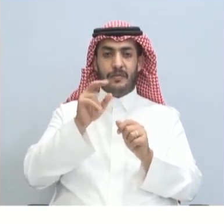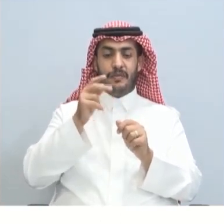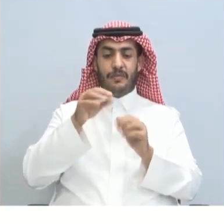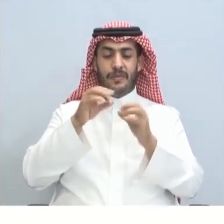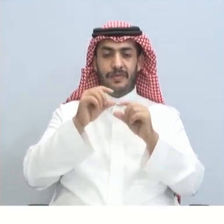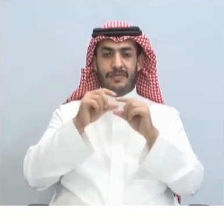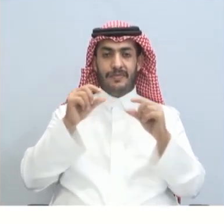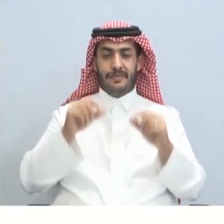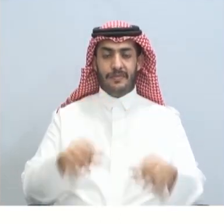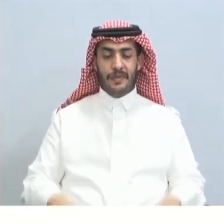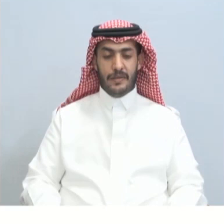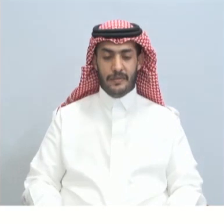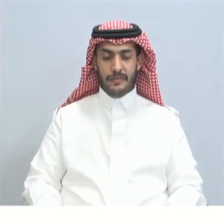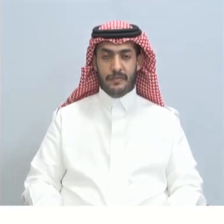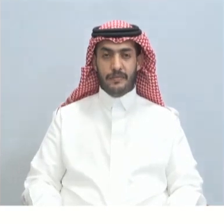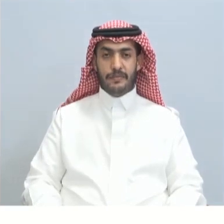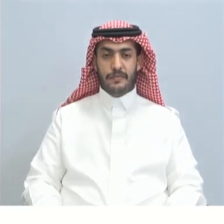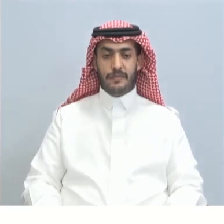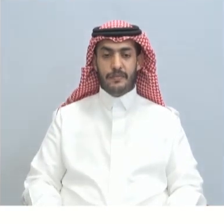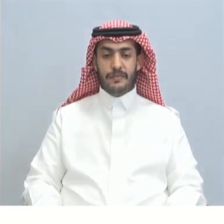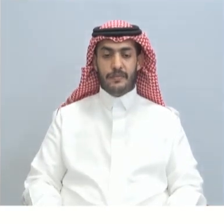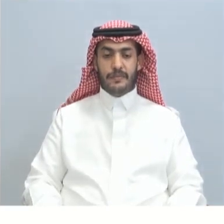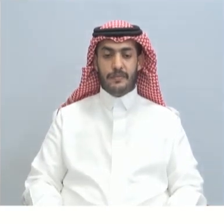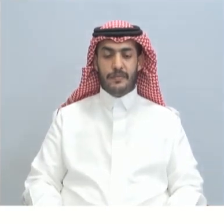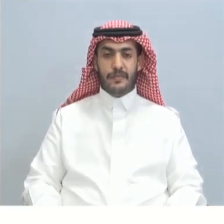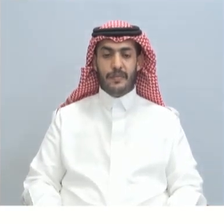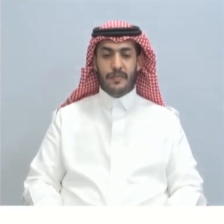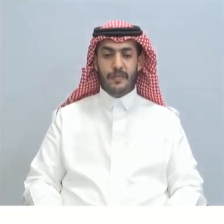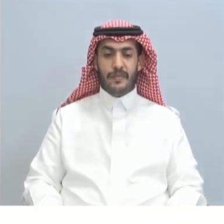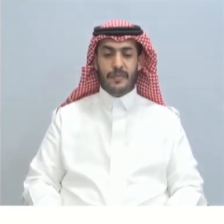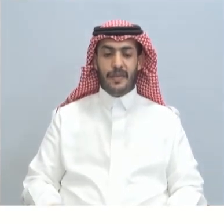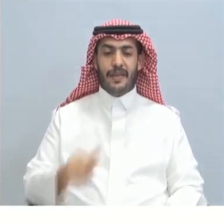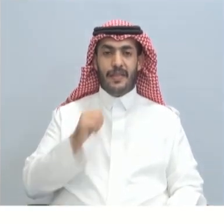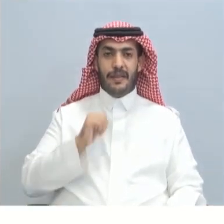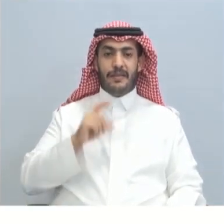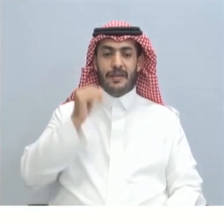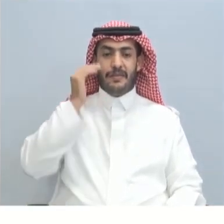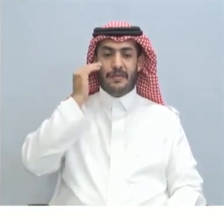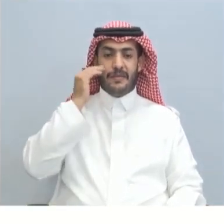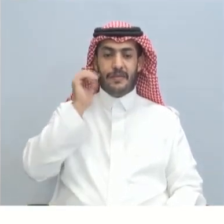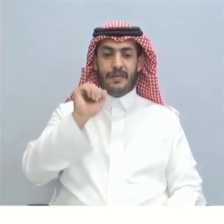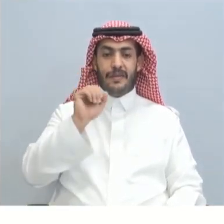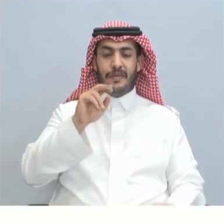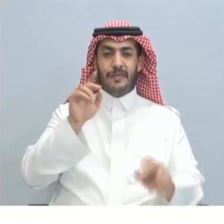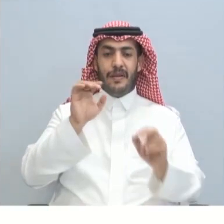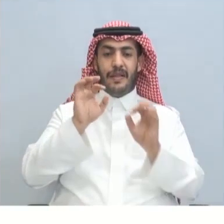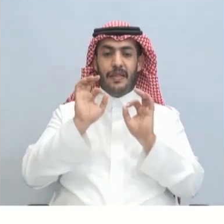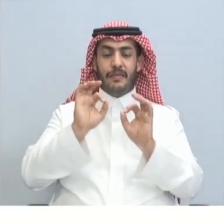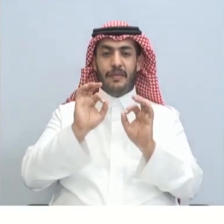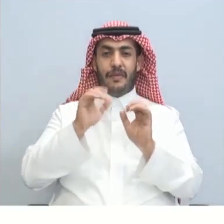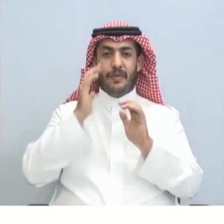المغنيسيوم في الفيتامينات لدينا هنا اعزائي الطلبه بالنسبه للعناصر الحره